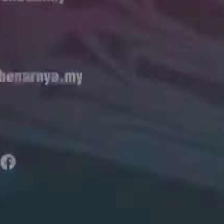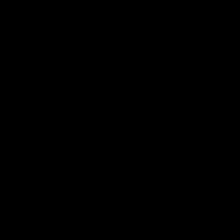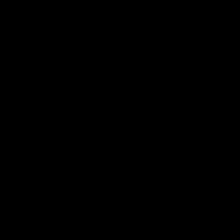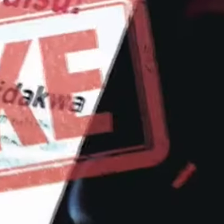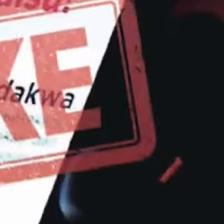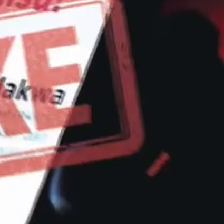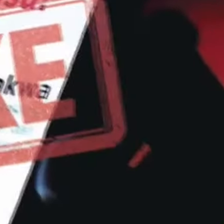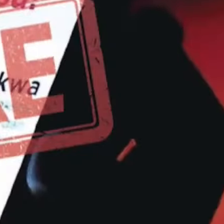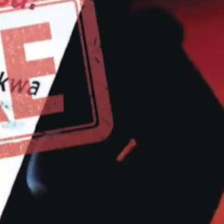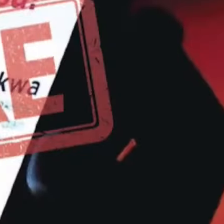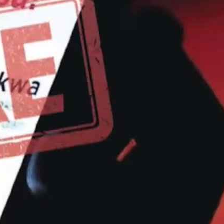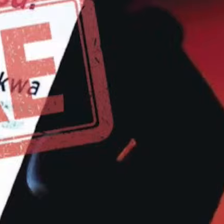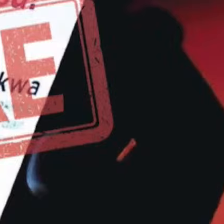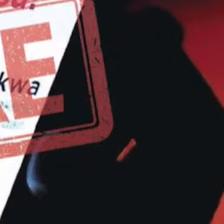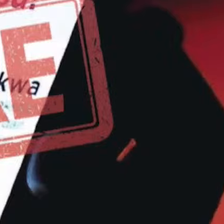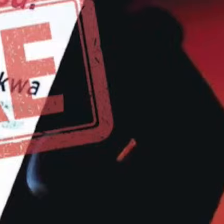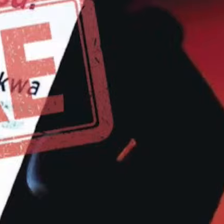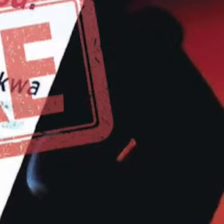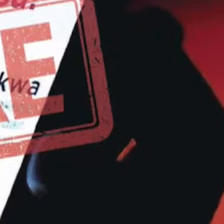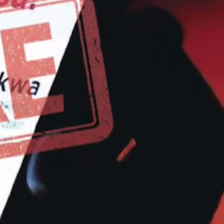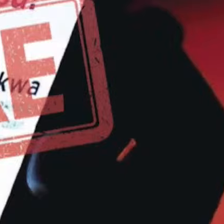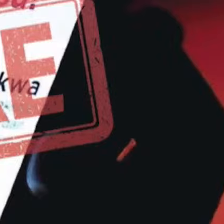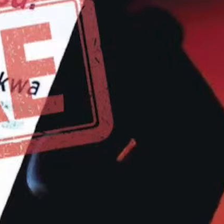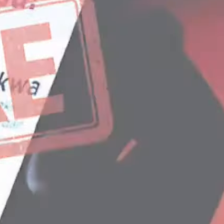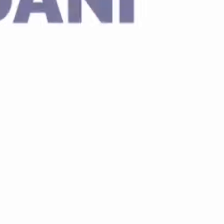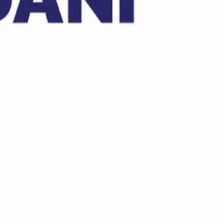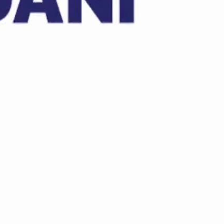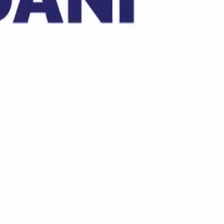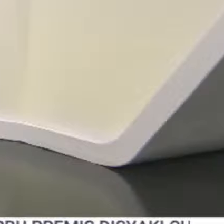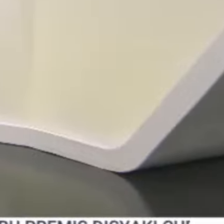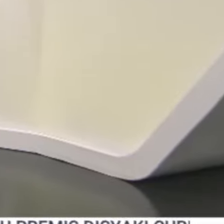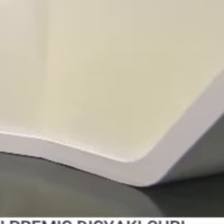situasi ini. Tak pasti, jangan kongsi.